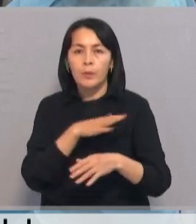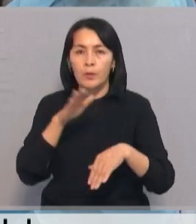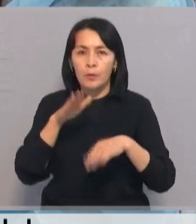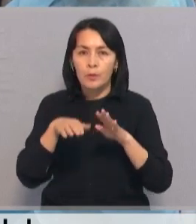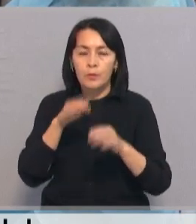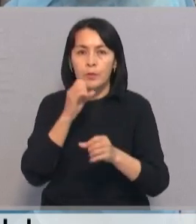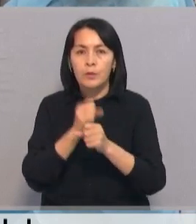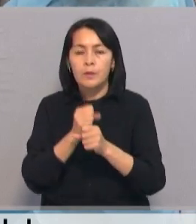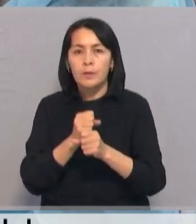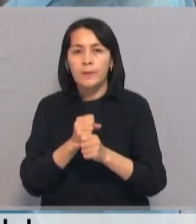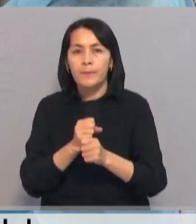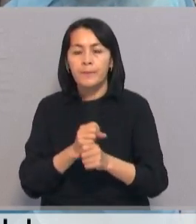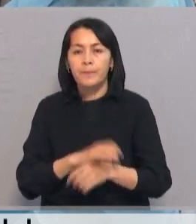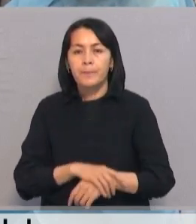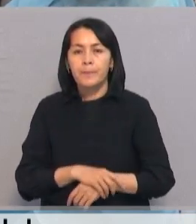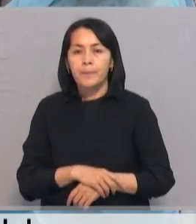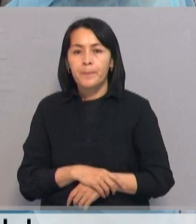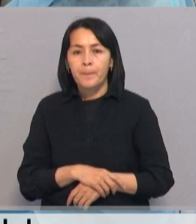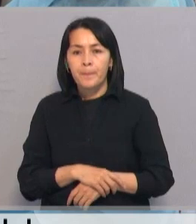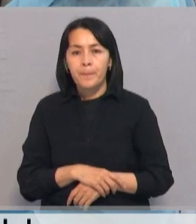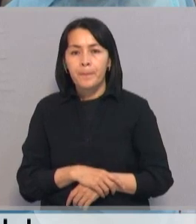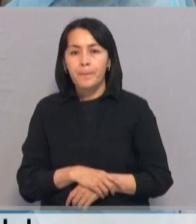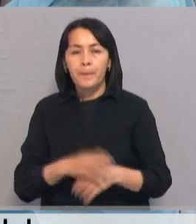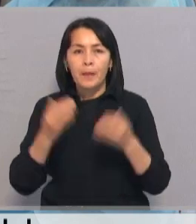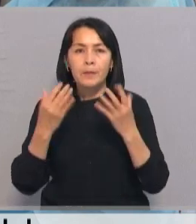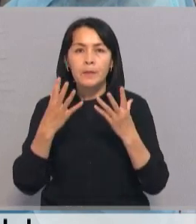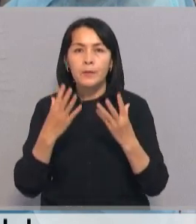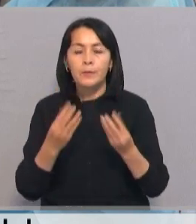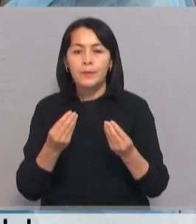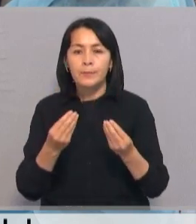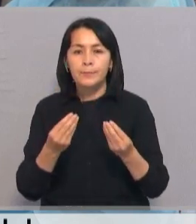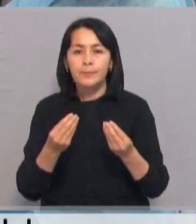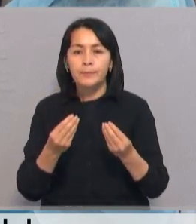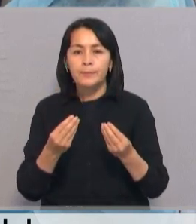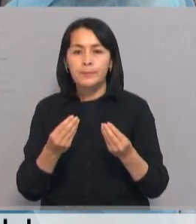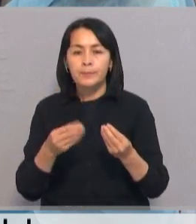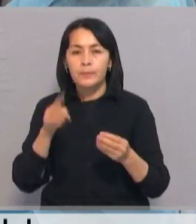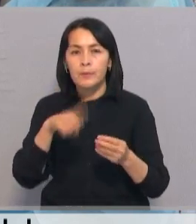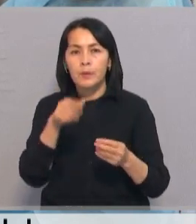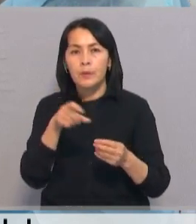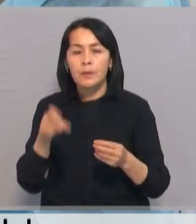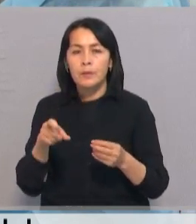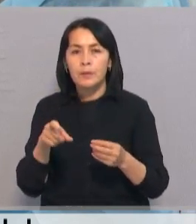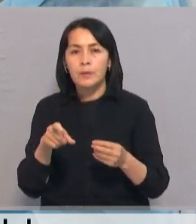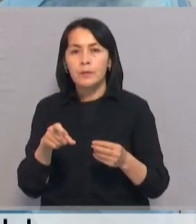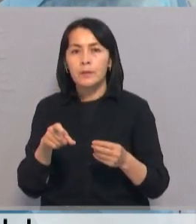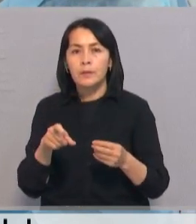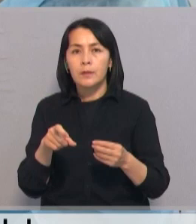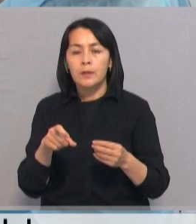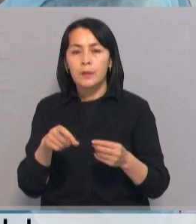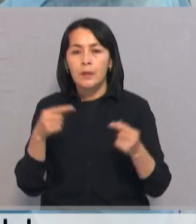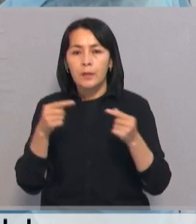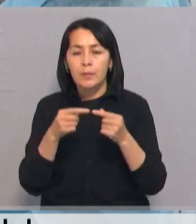кәсіпкер хирург-трансплантолог. Қазір таңда сол кісілер